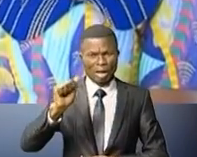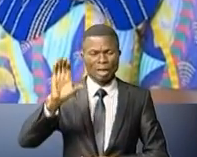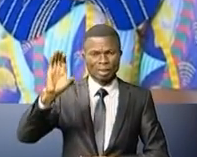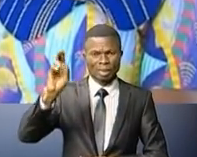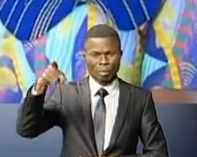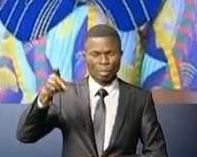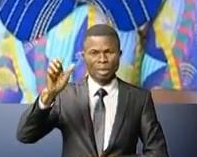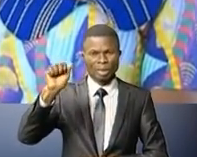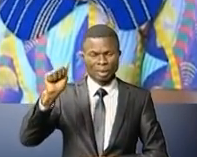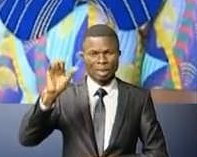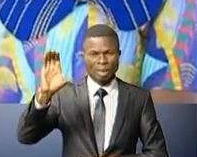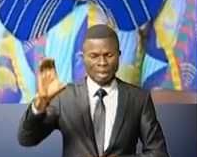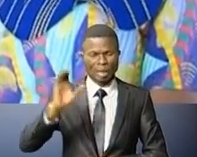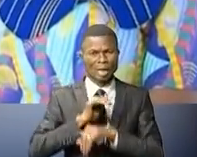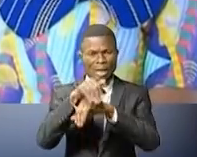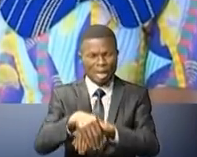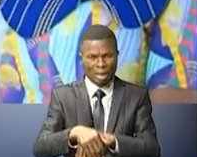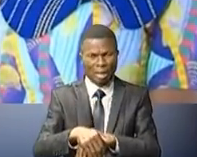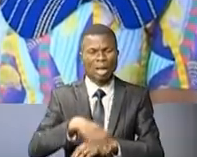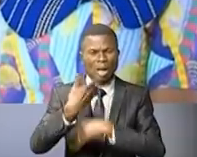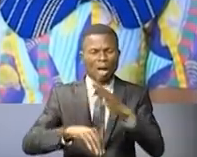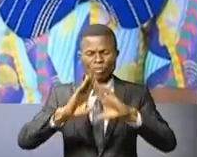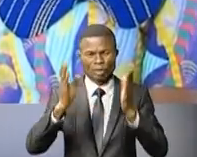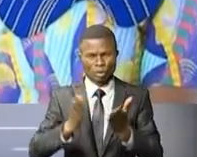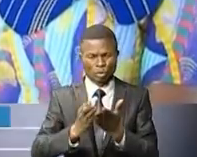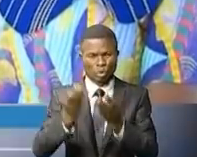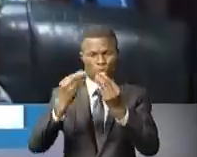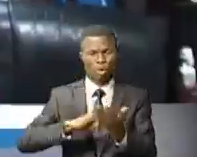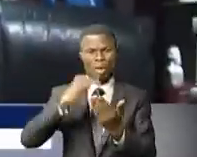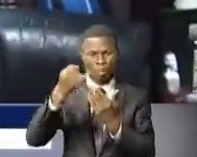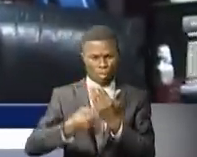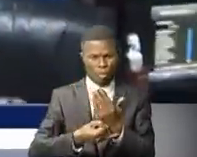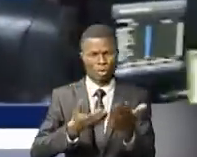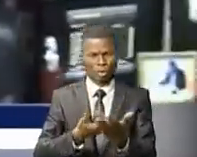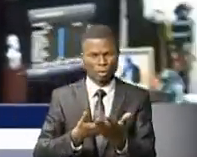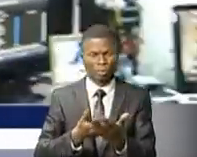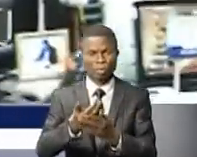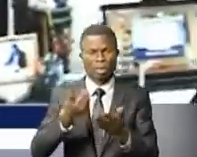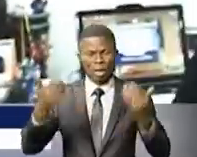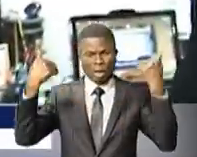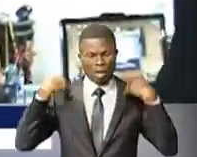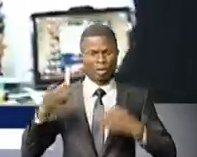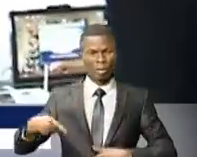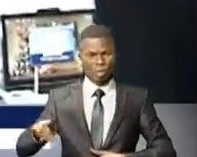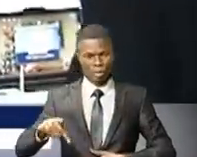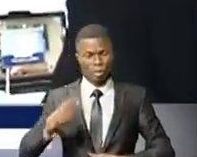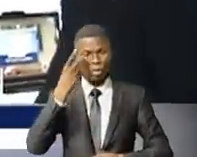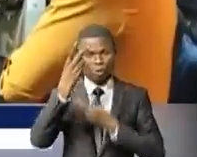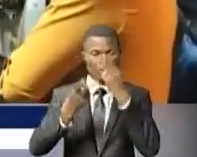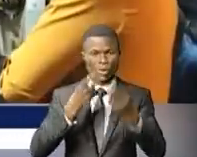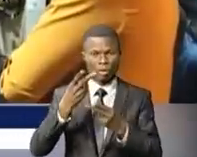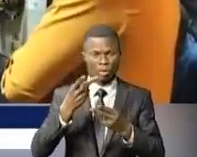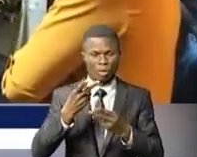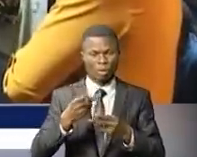à vous accompagner, à réaliser tout ce que vous allez nous donner comme devoir. Peu avant, l'autorité provinciale a visité